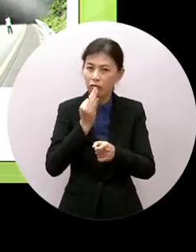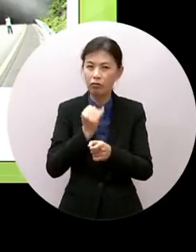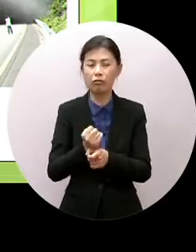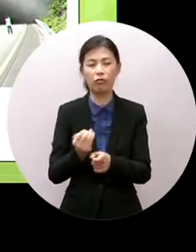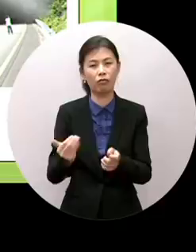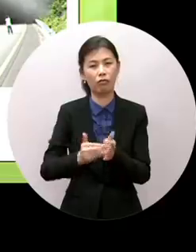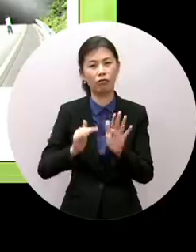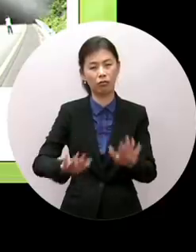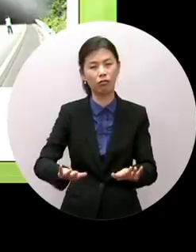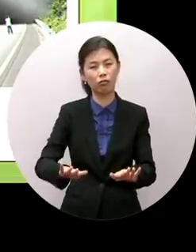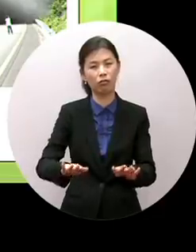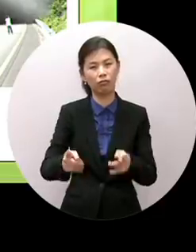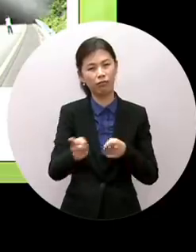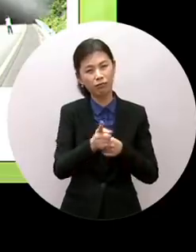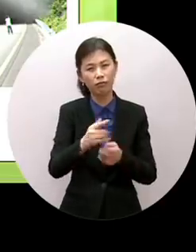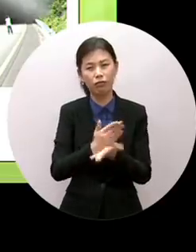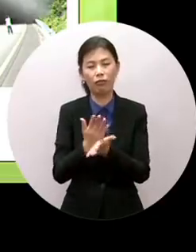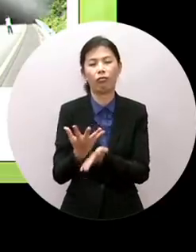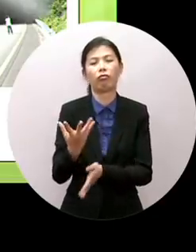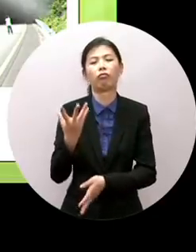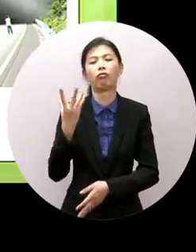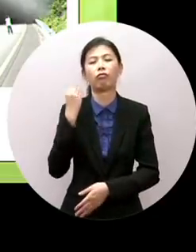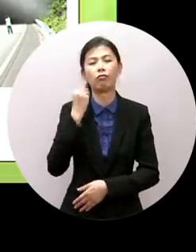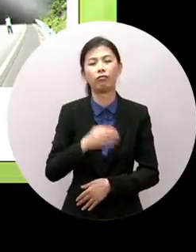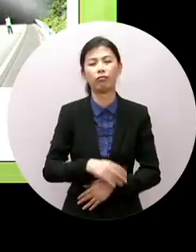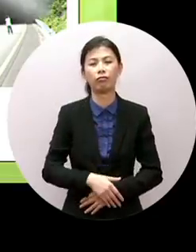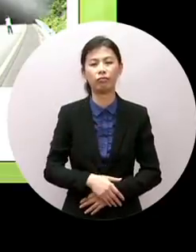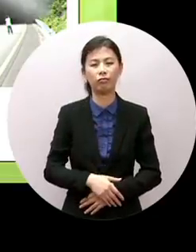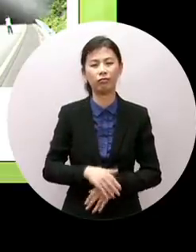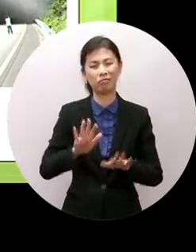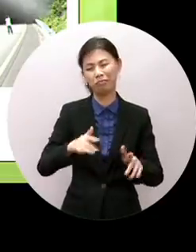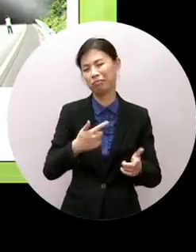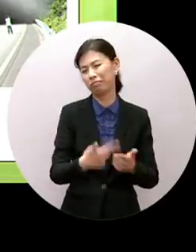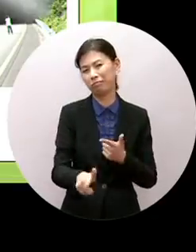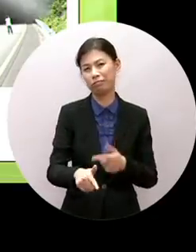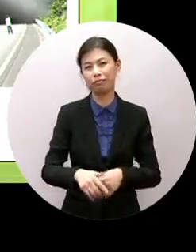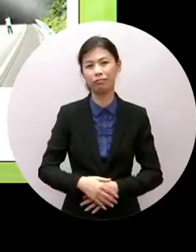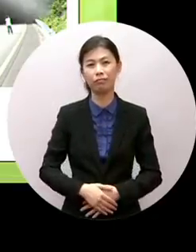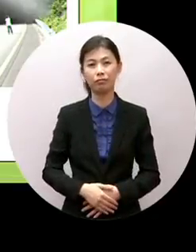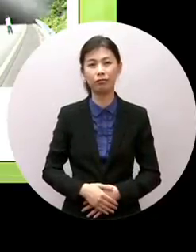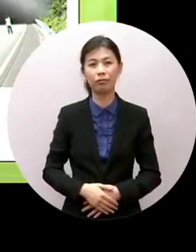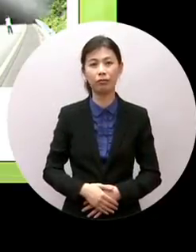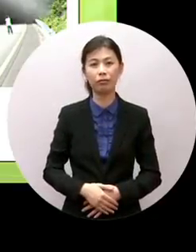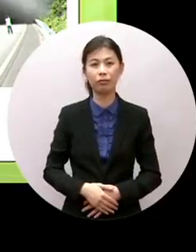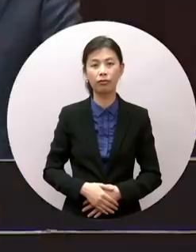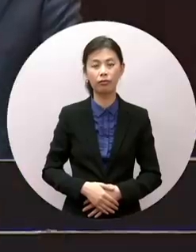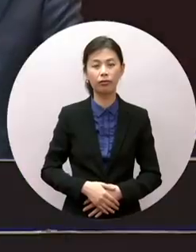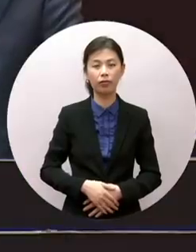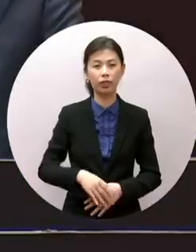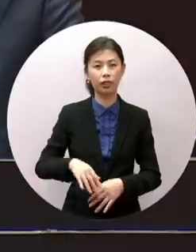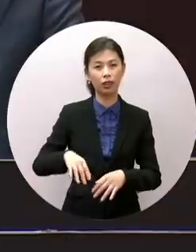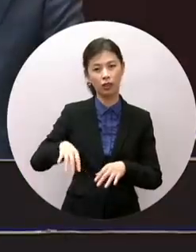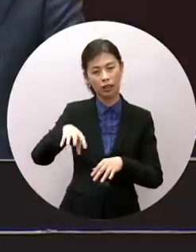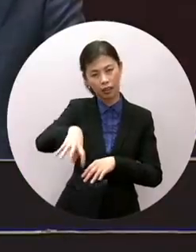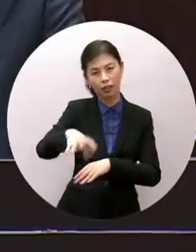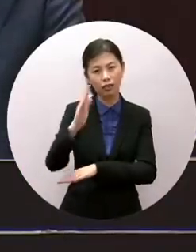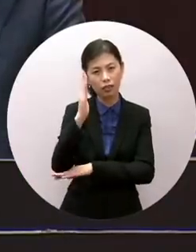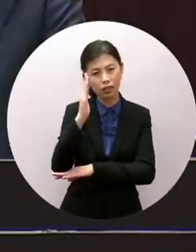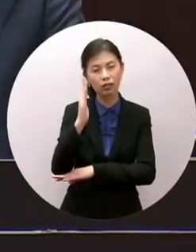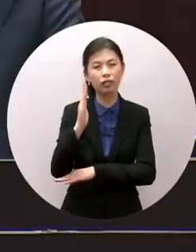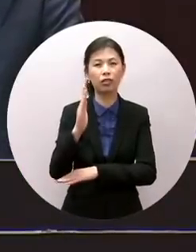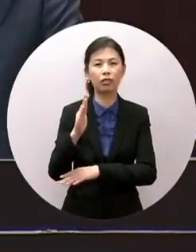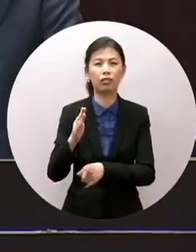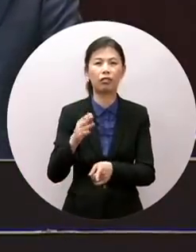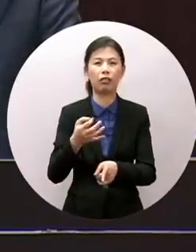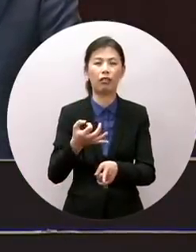备已经拢老旧，已经不堪使用啊，所以讲。在咱的地方政府，他们没办法讲去